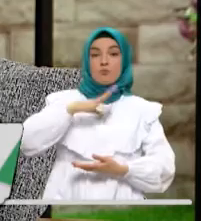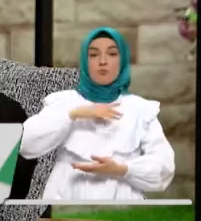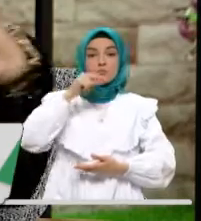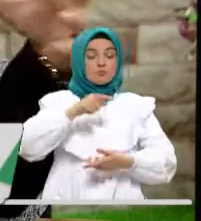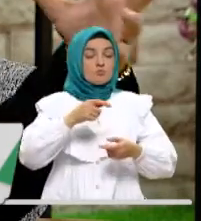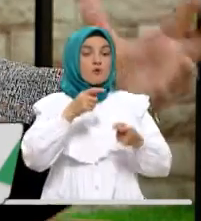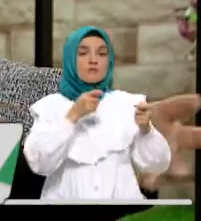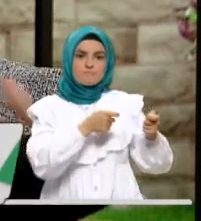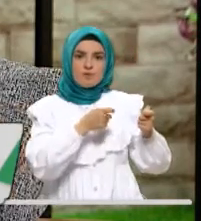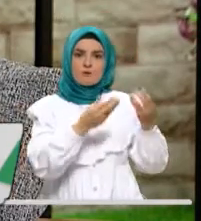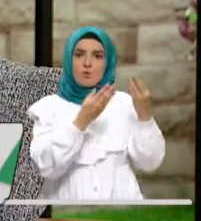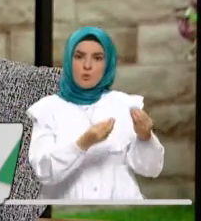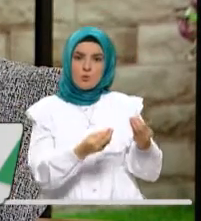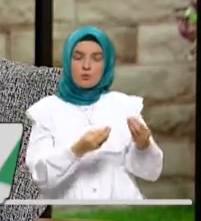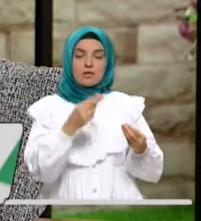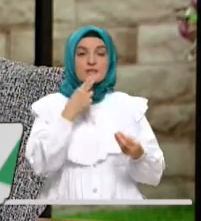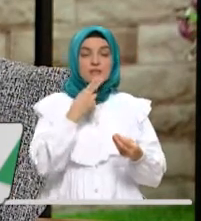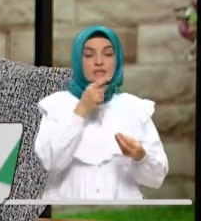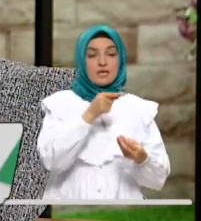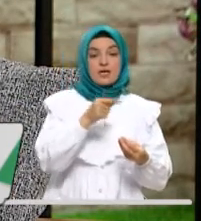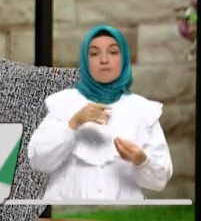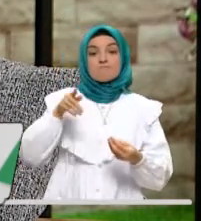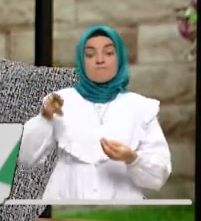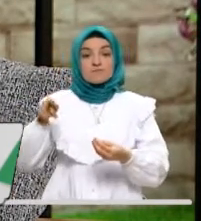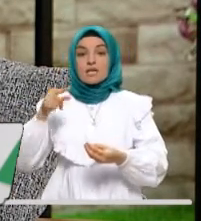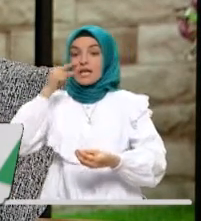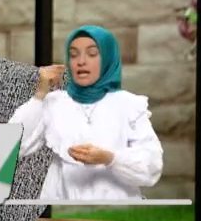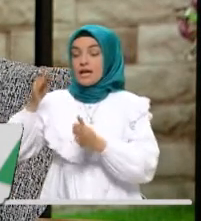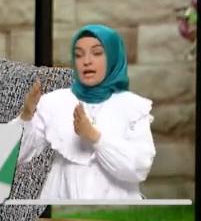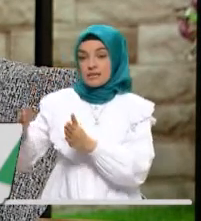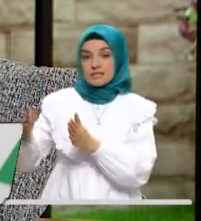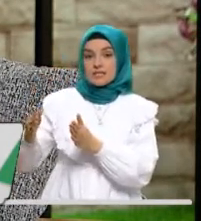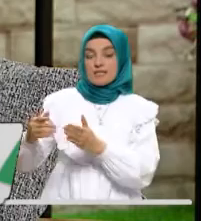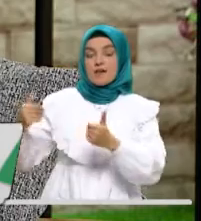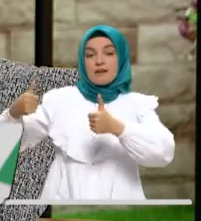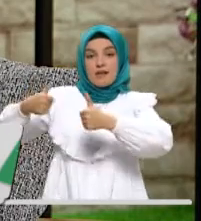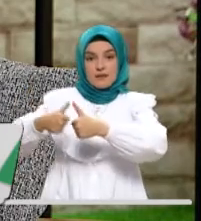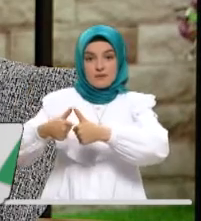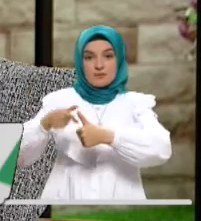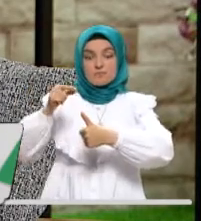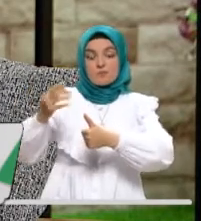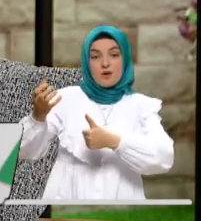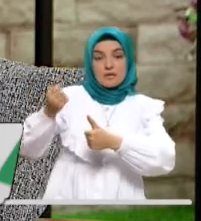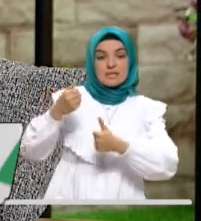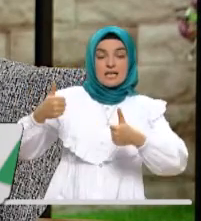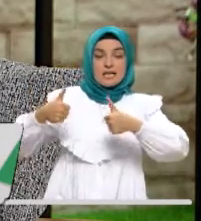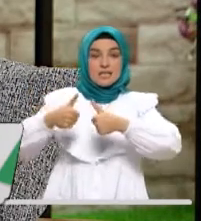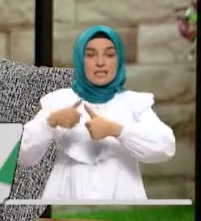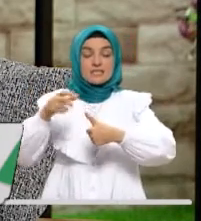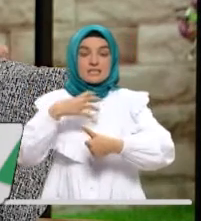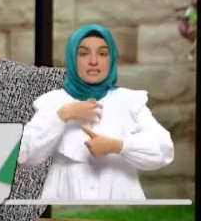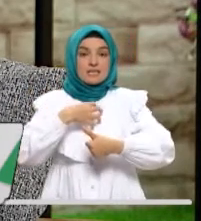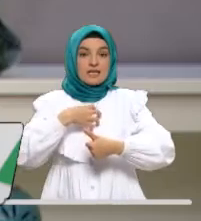kızları karşı taraftaki Enderun-ı Hümayun'da yetişen erkeklerle evlendirip, ki oradan alırlar zaten eşlerini. Çünkü kendileri